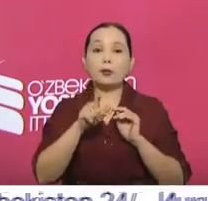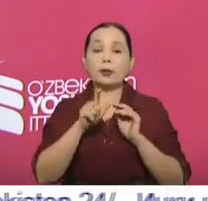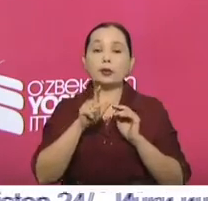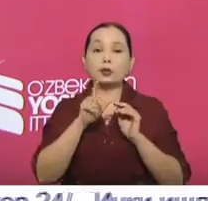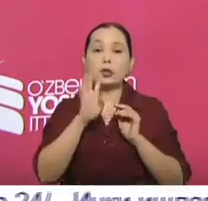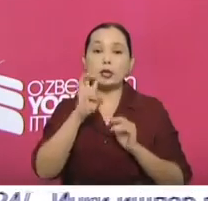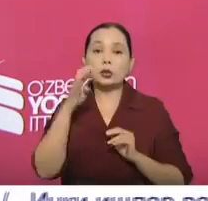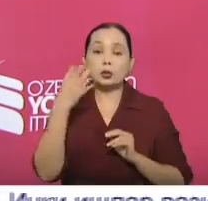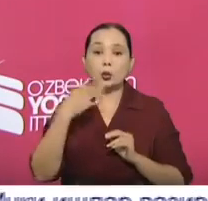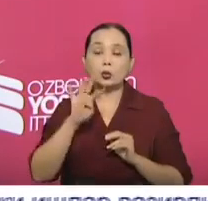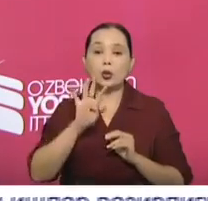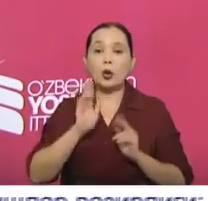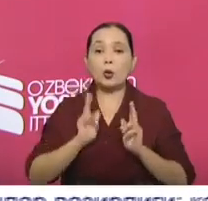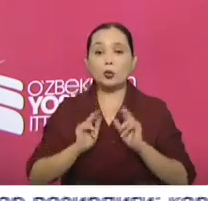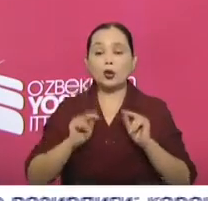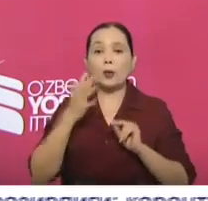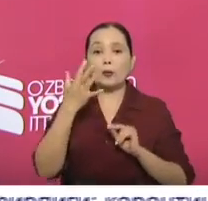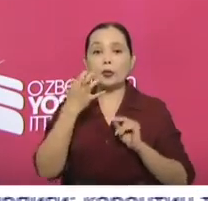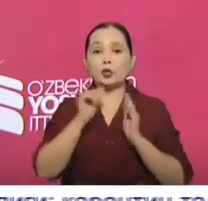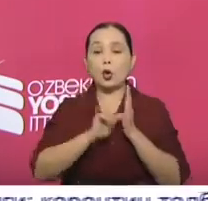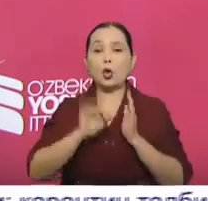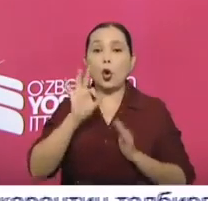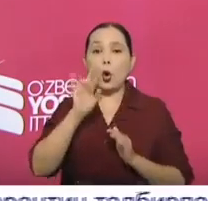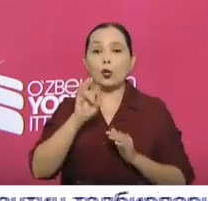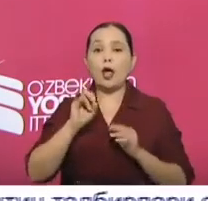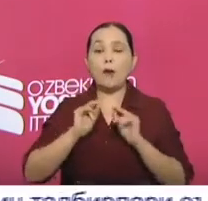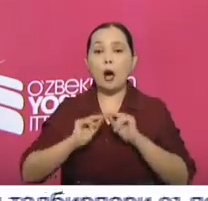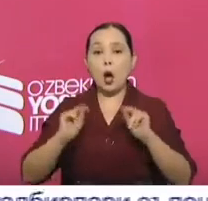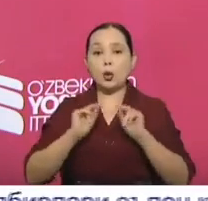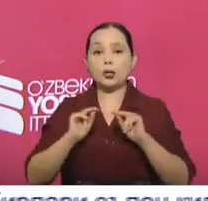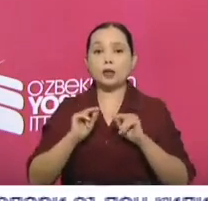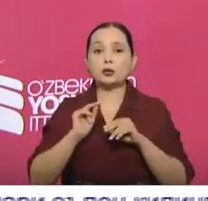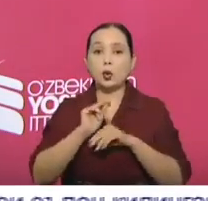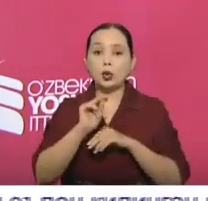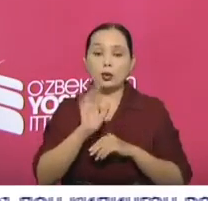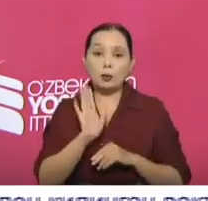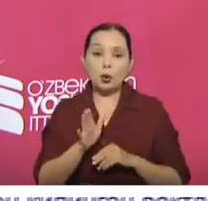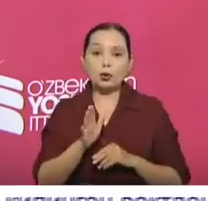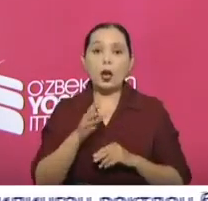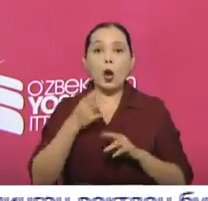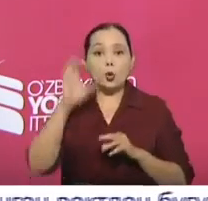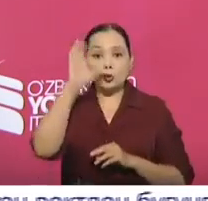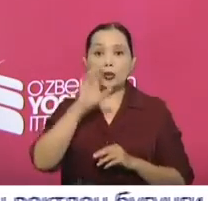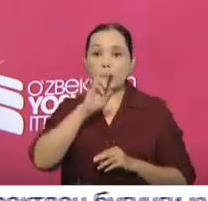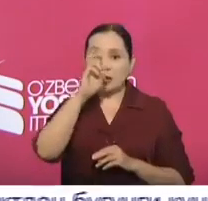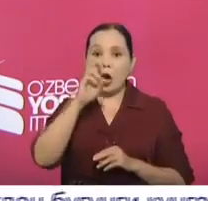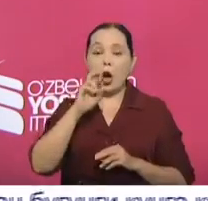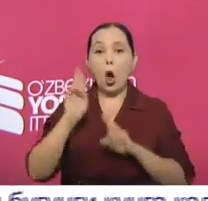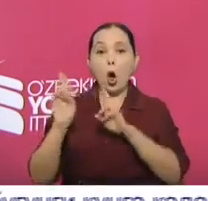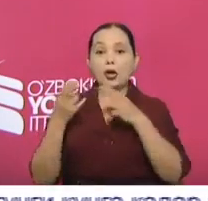144 та ўқитувчилар томонидан 560 та онлайн ва маҳорат дарслари ўтказиб келинмоқда. Ўзбекистон давлат